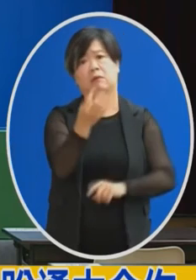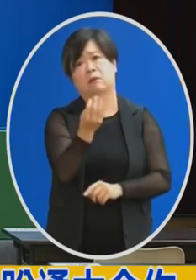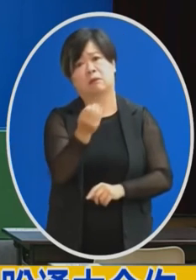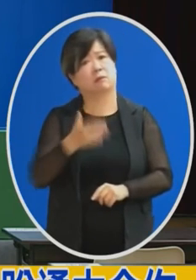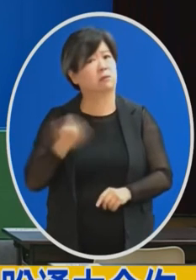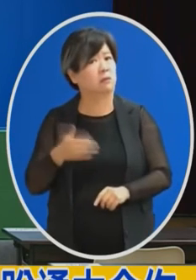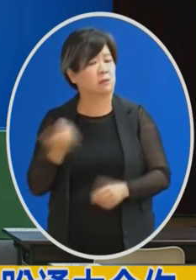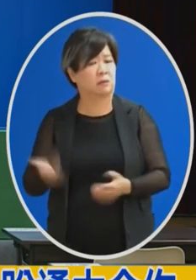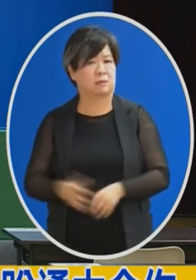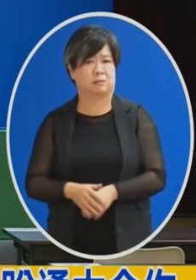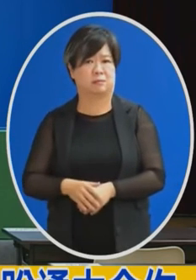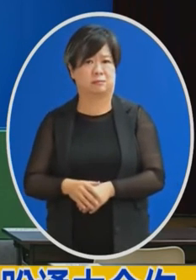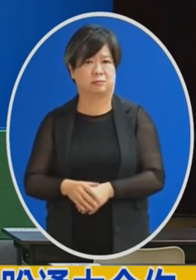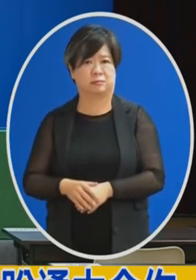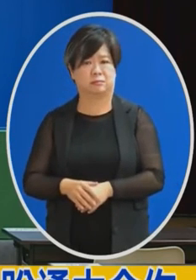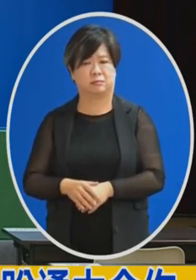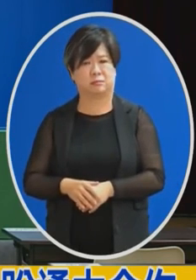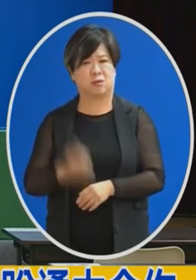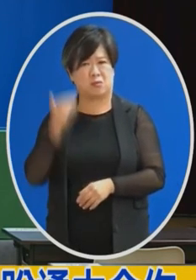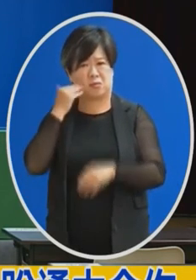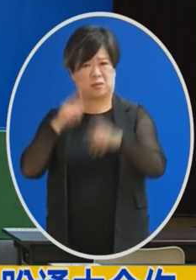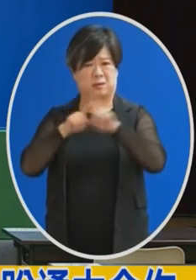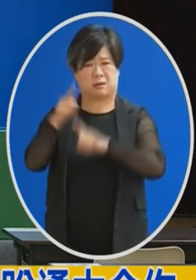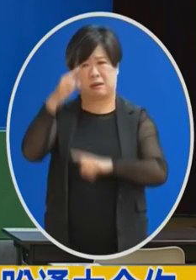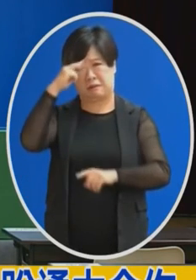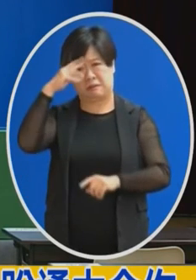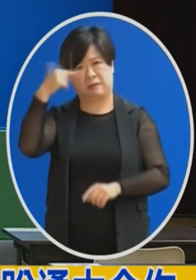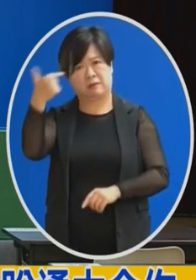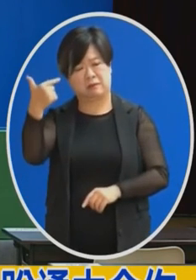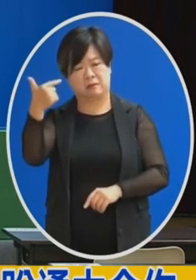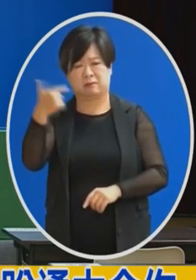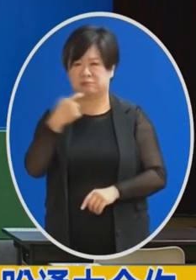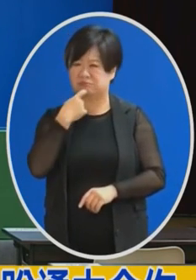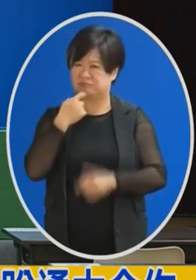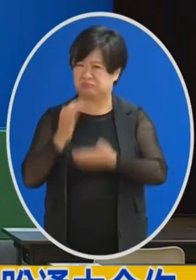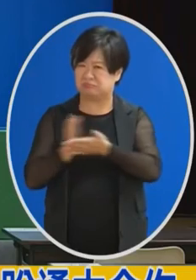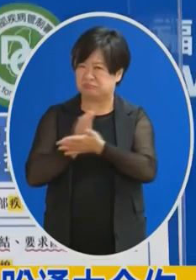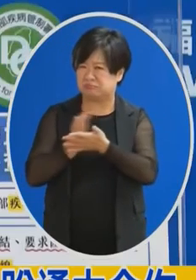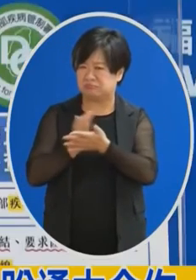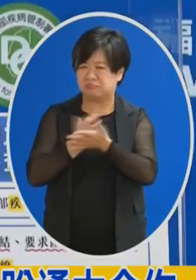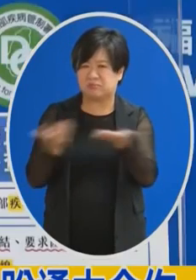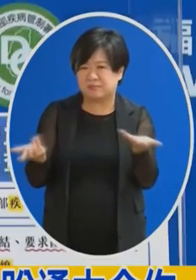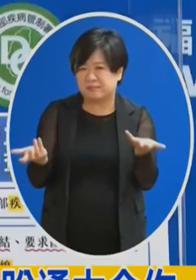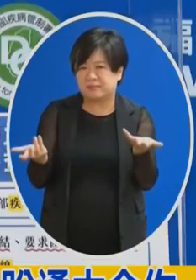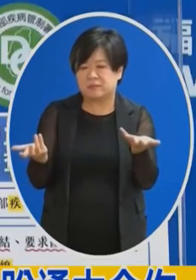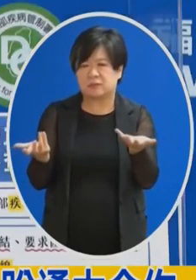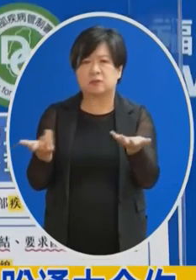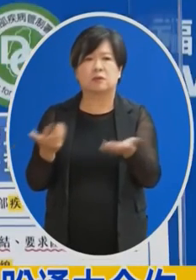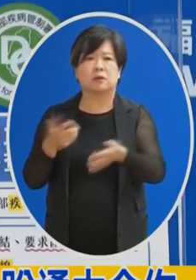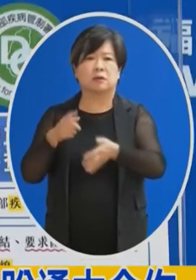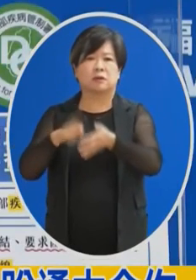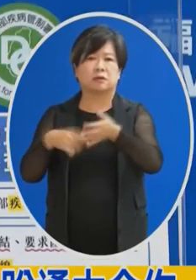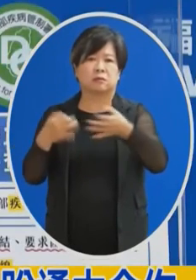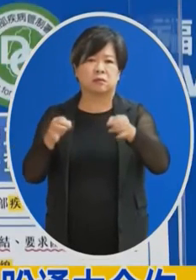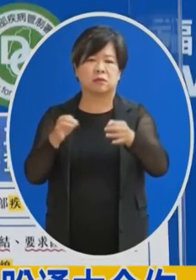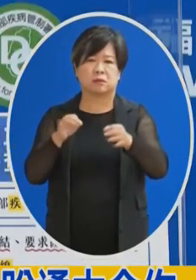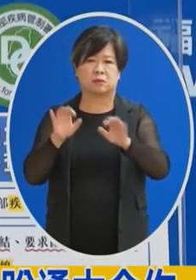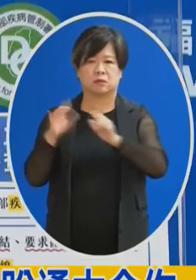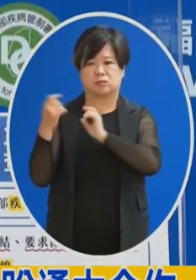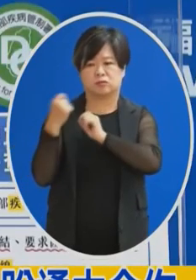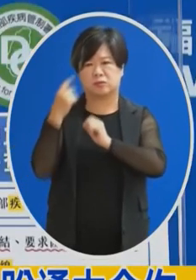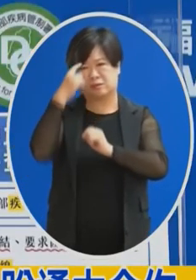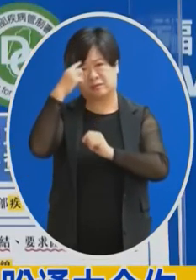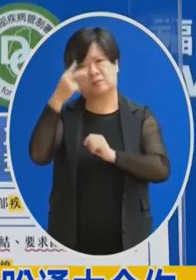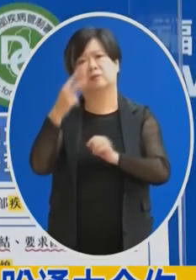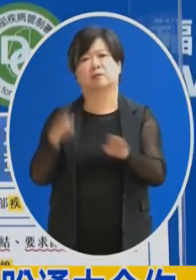底这样子的落差，因为说有到6天嘛，那现在简化之后预估会到几天？ 简化之后也是这2天才开始嘛，所以